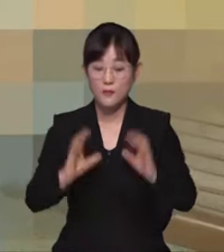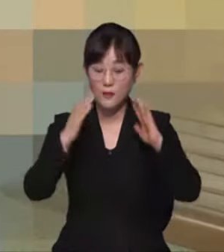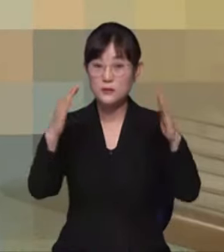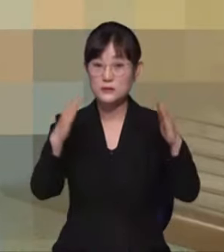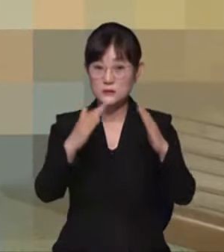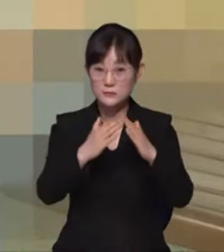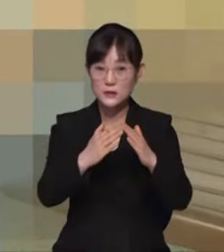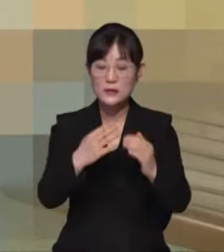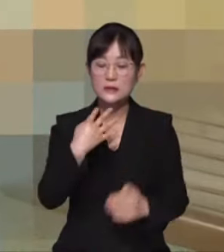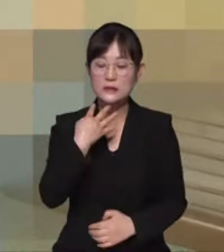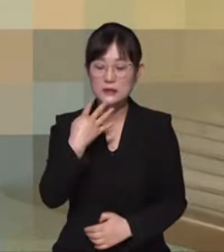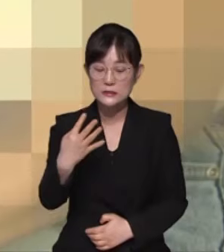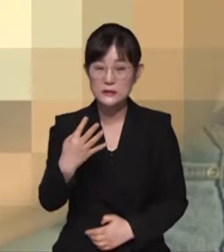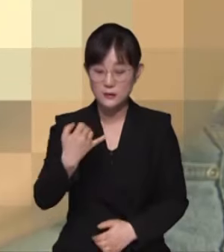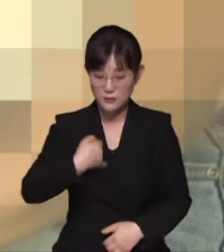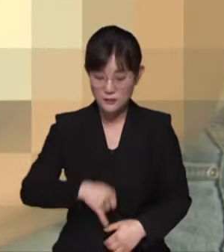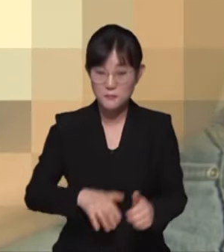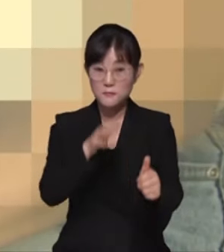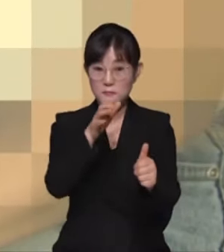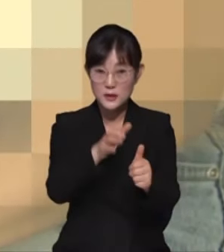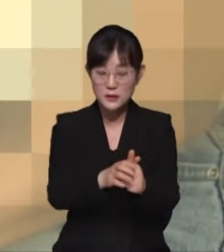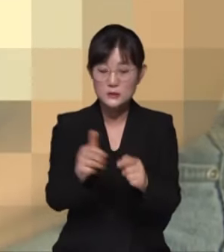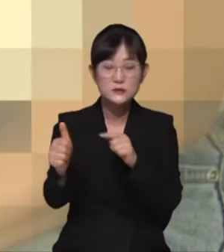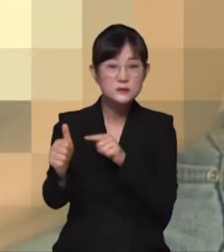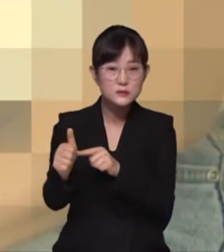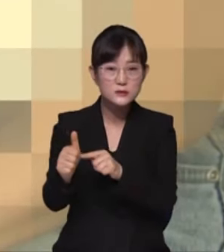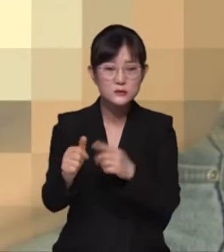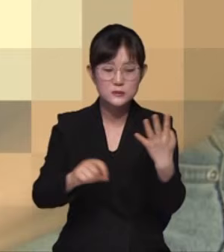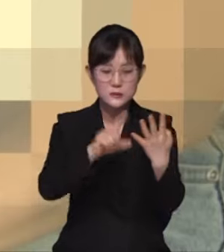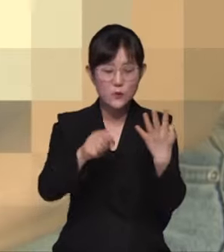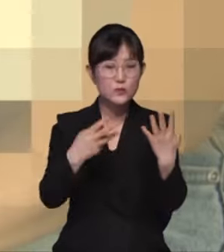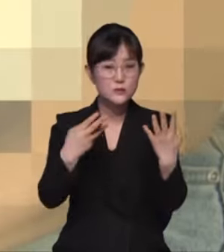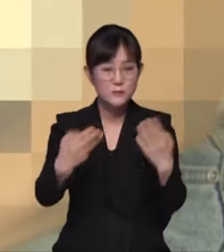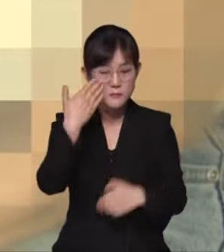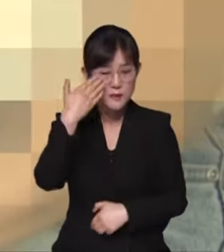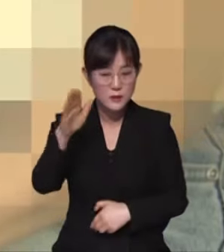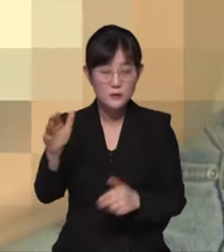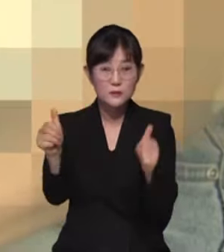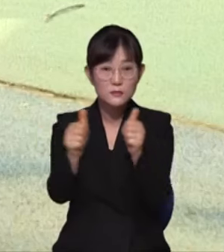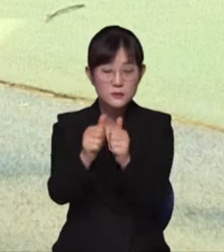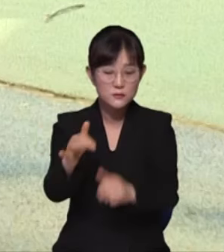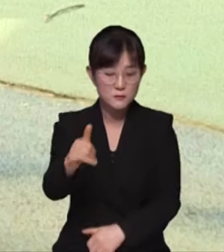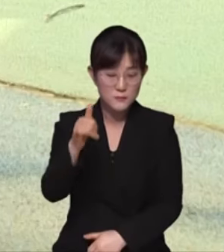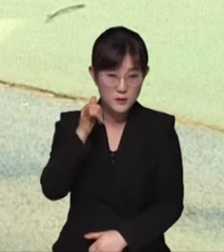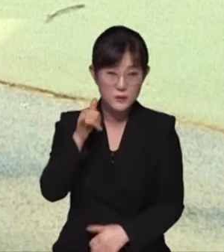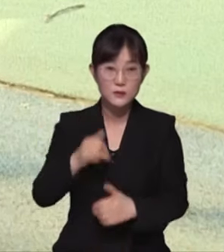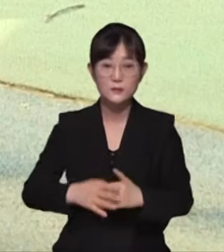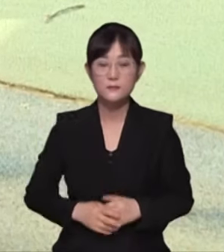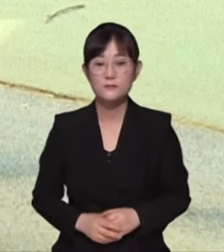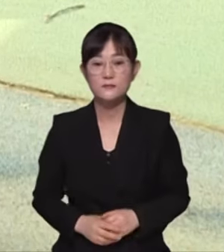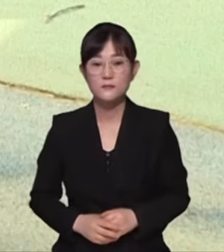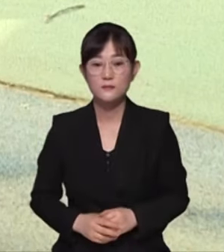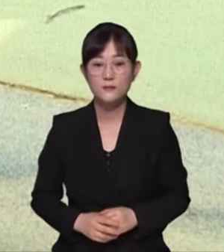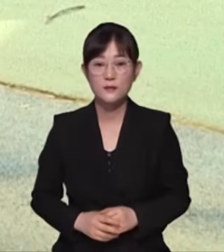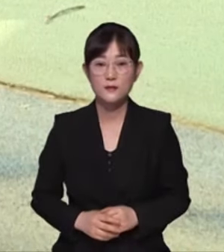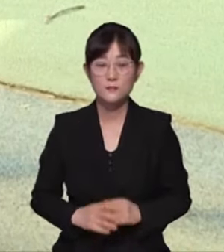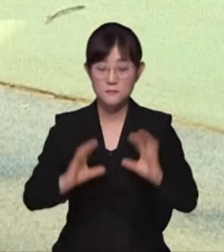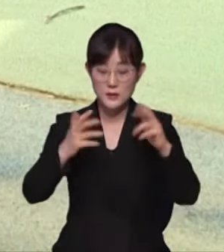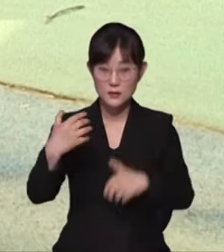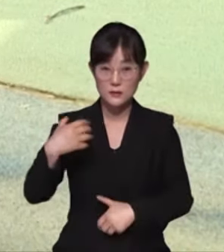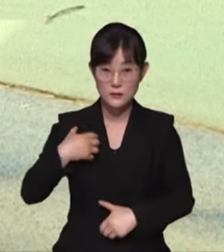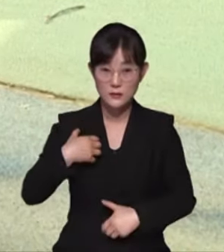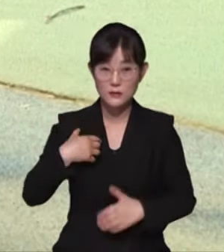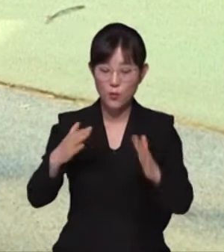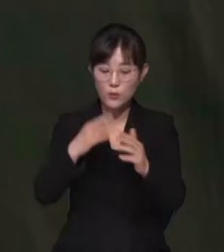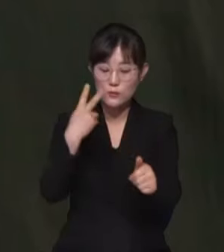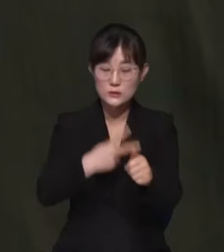어린이집에 4살 난 딸을 맡긴 A씨는 지난 13일 의문의 남성으로부터 한 통의 전화를 받았습니다. 아이를 담당하는